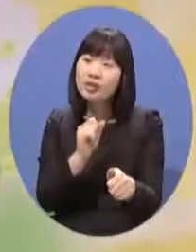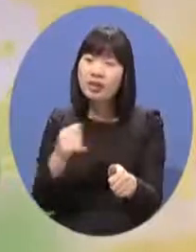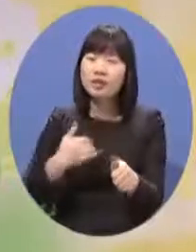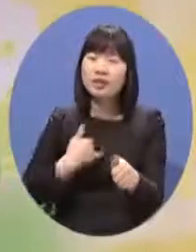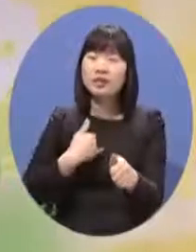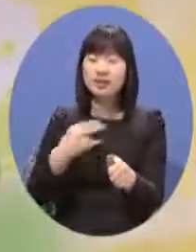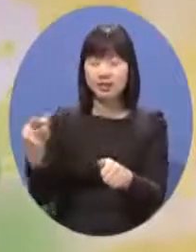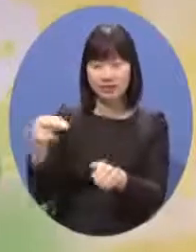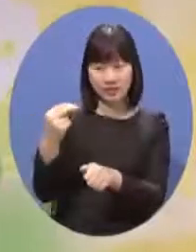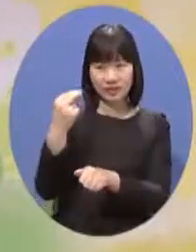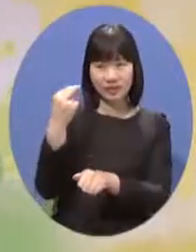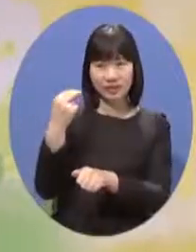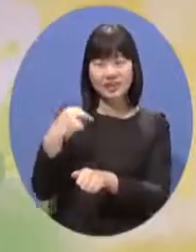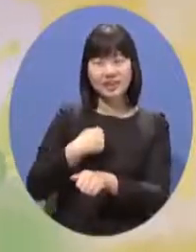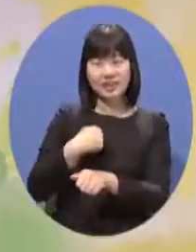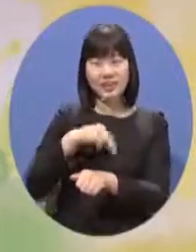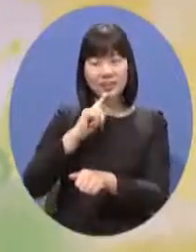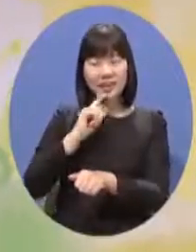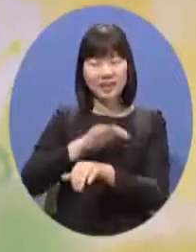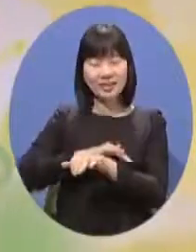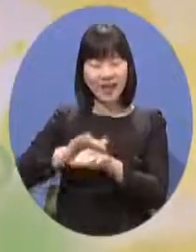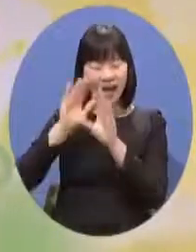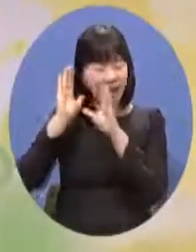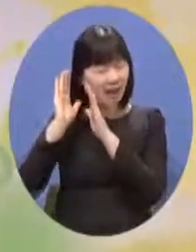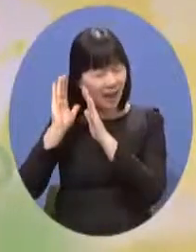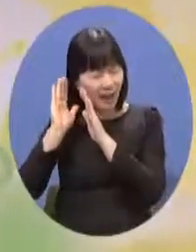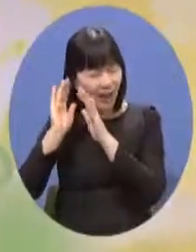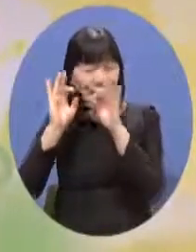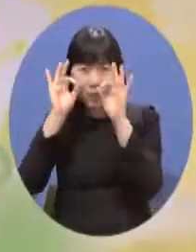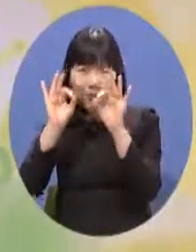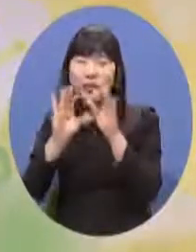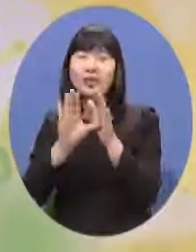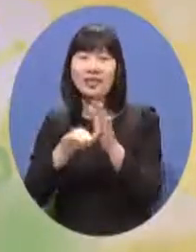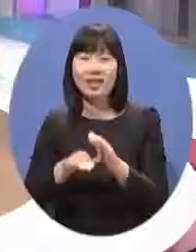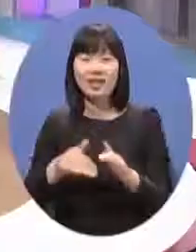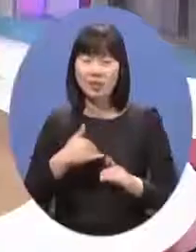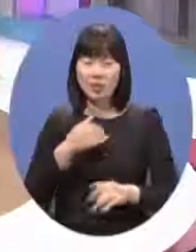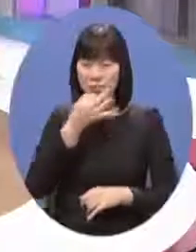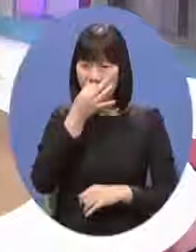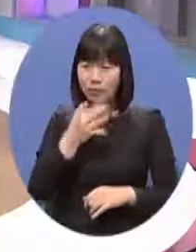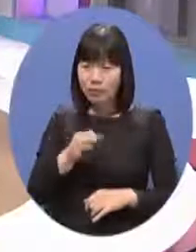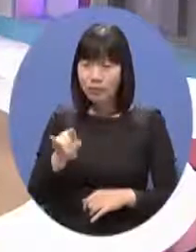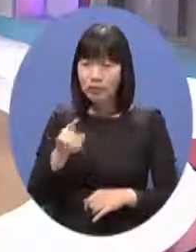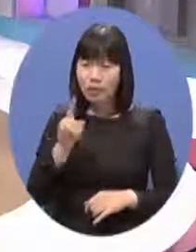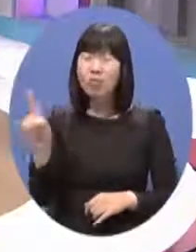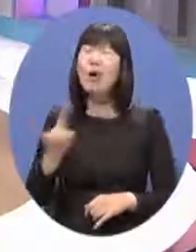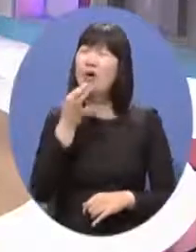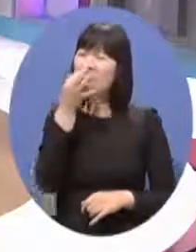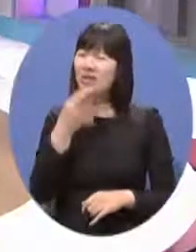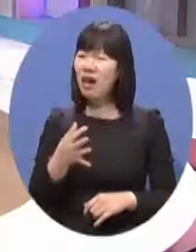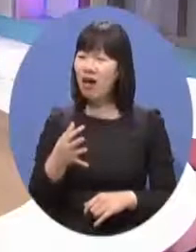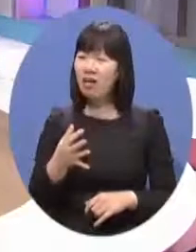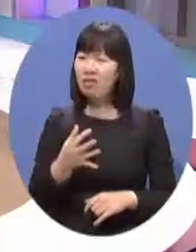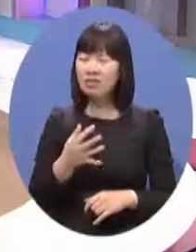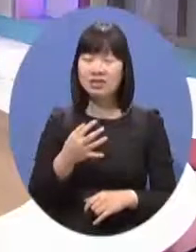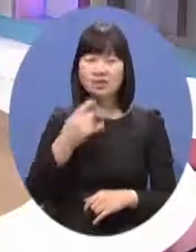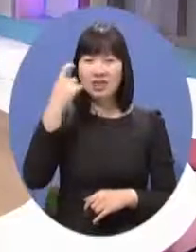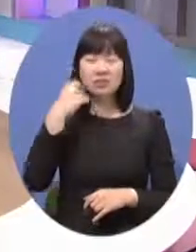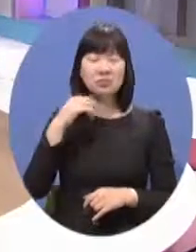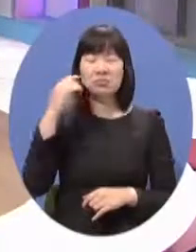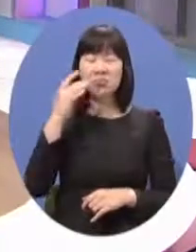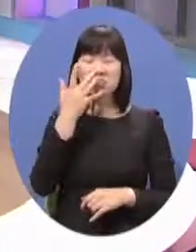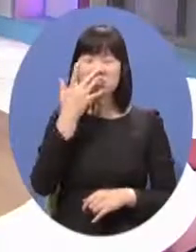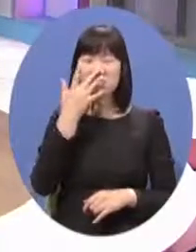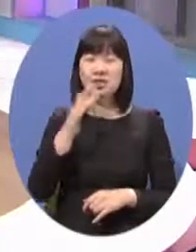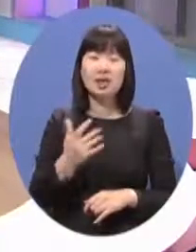저를 이렇게 응시하면서 제 얘기를 잘 들어줄 때요. 예. 내가 힘들어 네. 그러면 그게 뭐가 힘들어 이러면 좋은 사람으로 안 느껴집니다. 그게